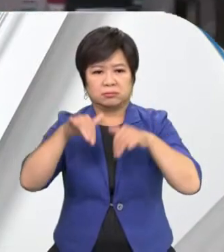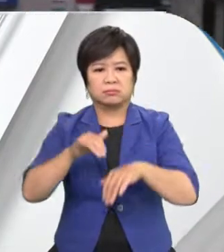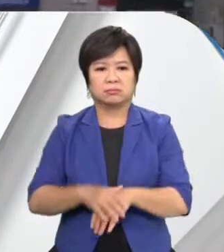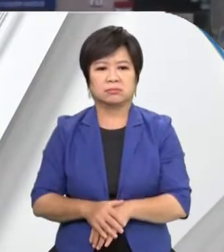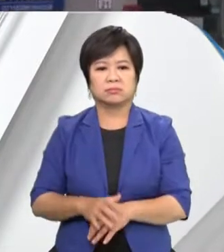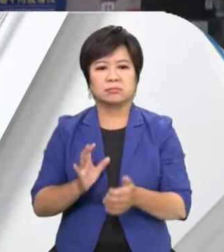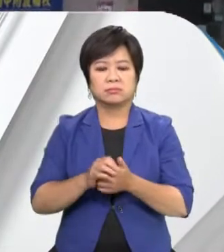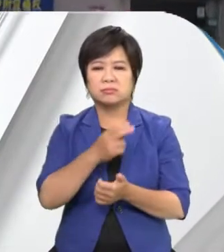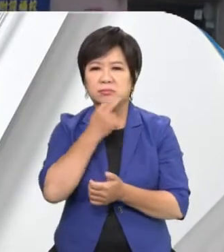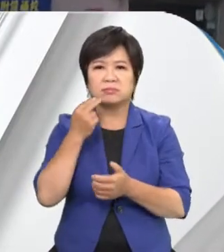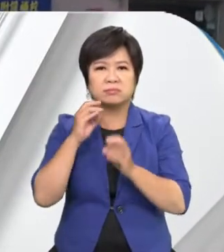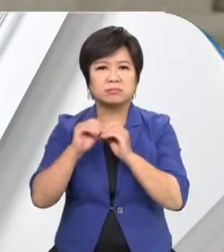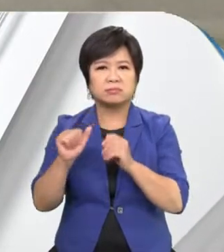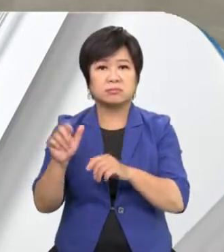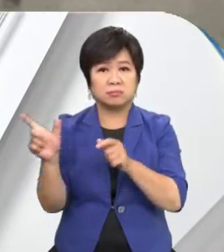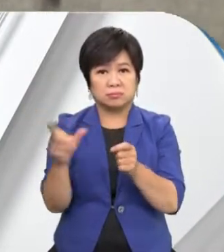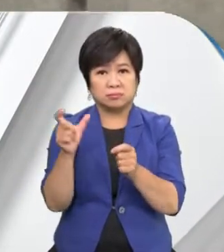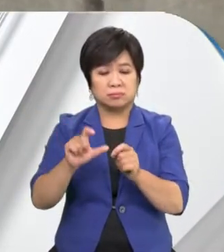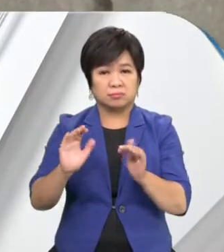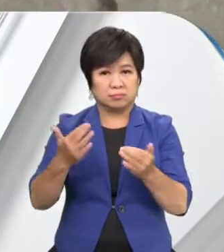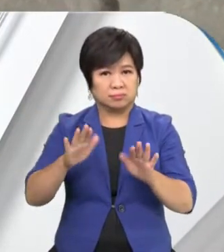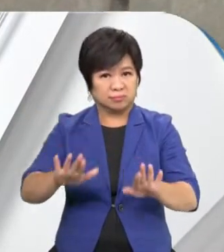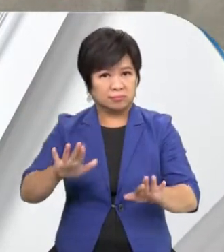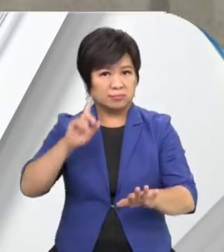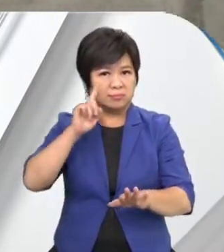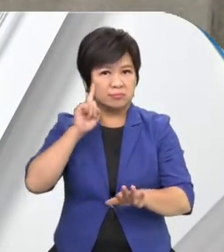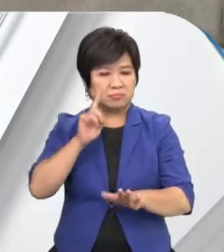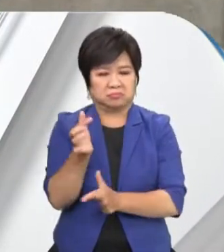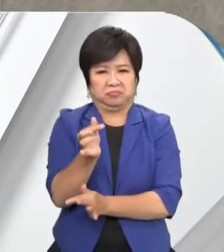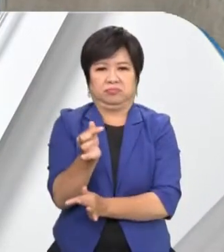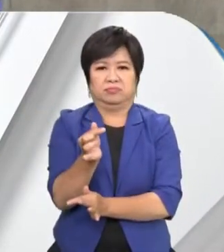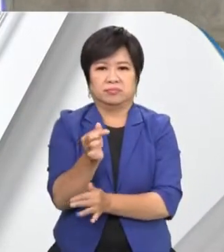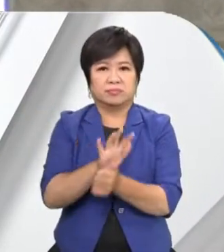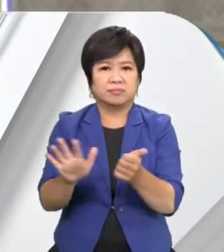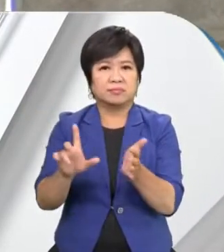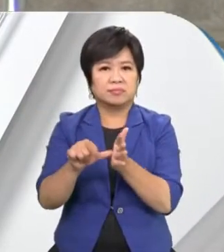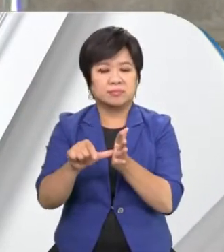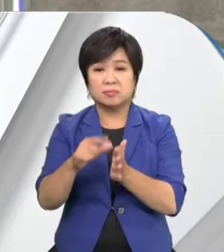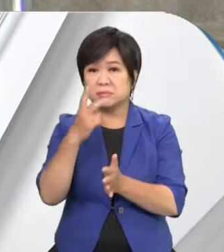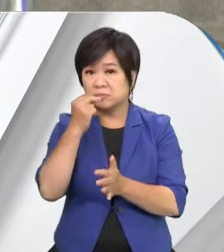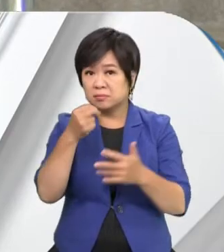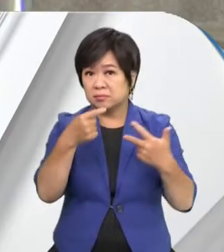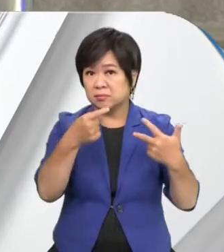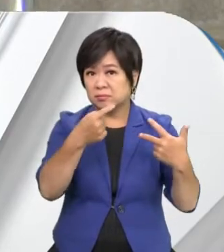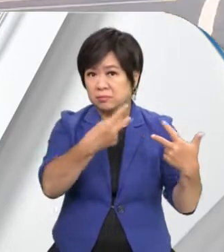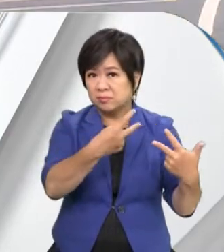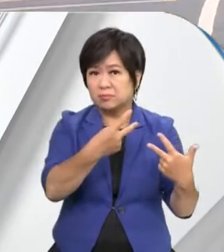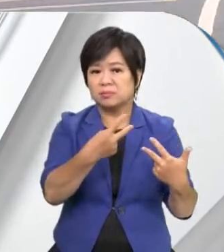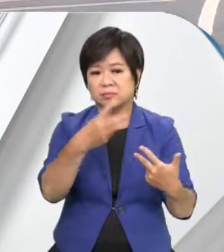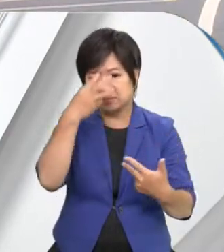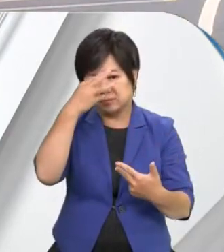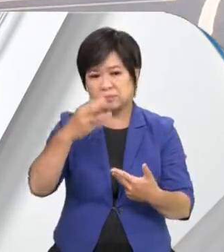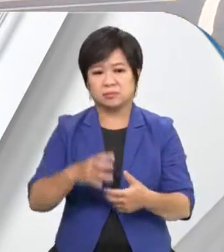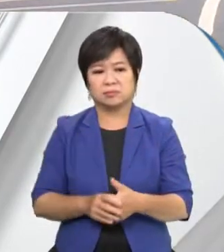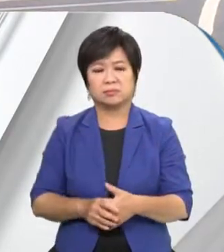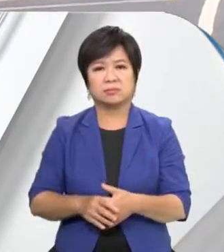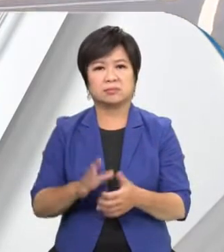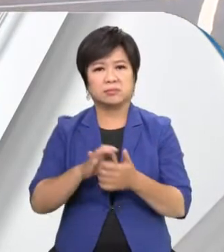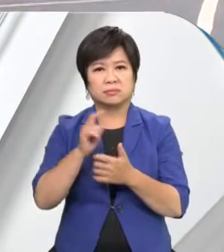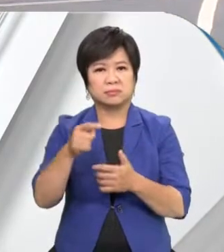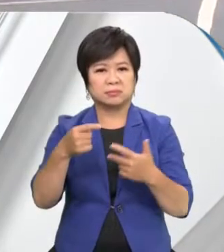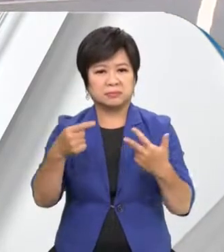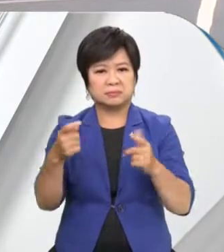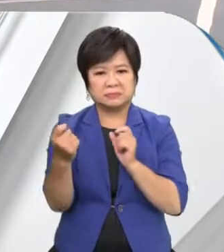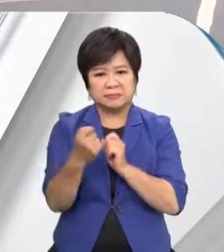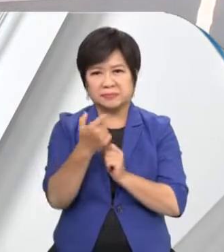号梅沙风菜，完成到基本日落少早两日形成，然后时间到了礼拜日开始，下礼拜日日会最接近台风。